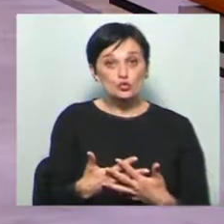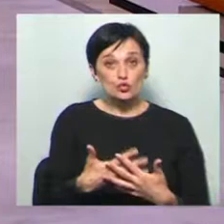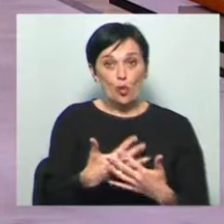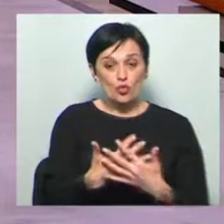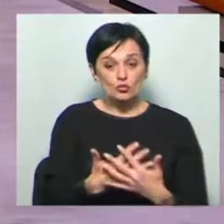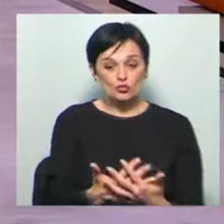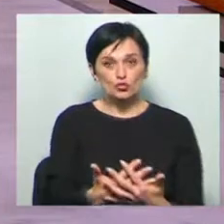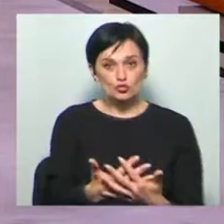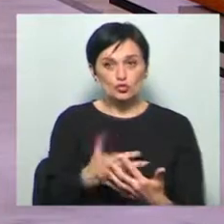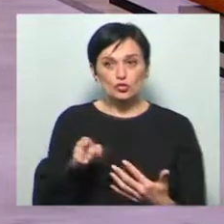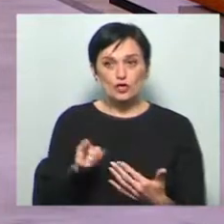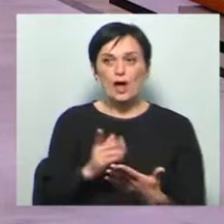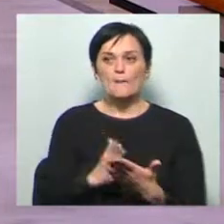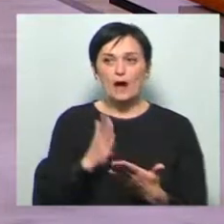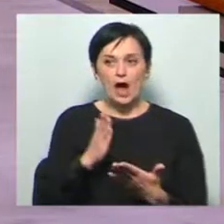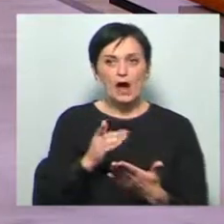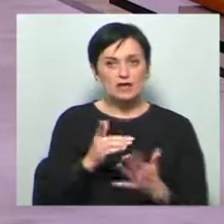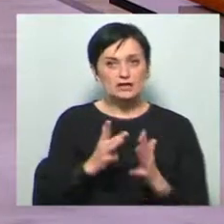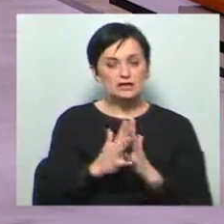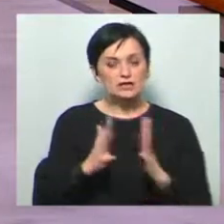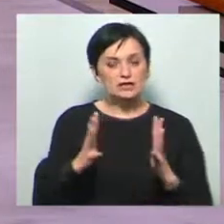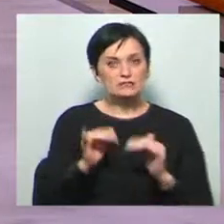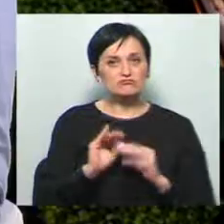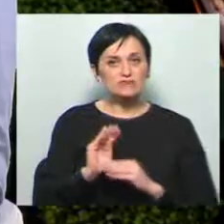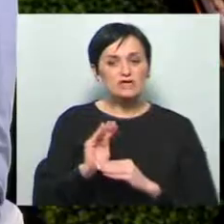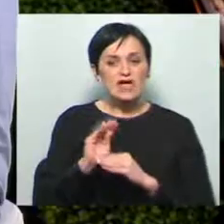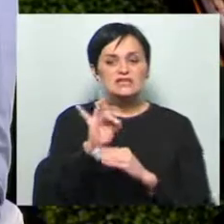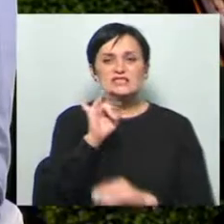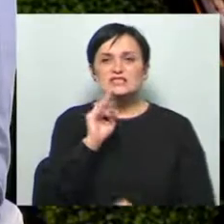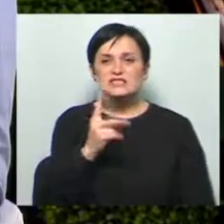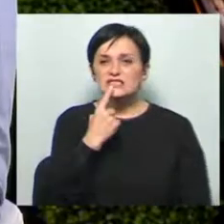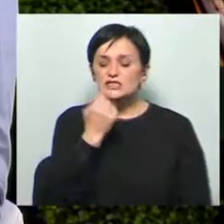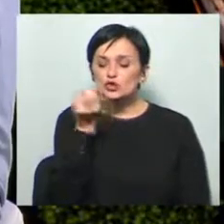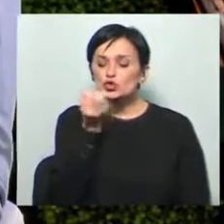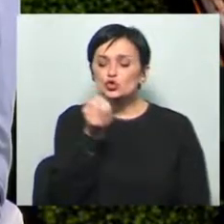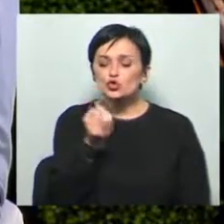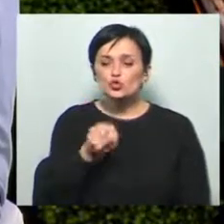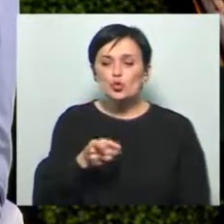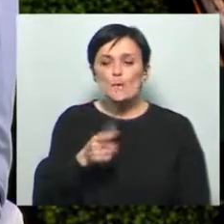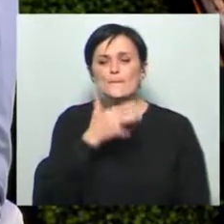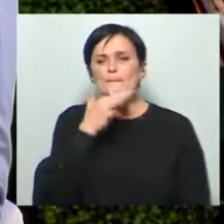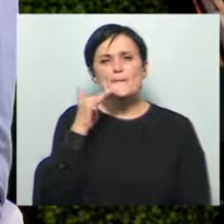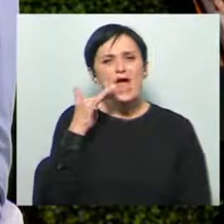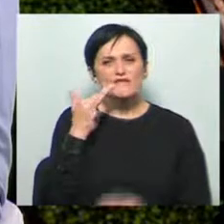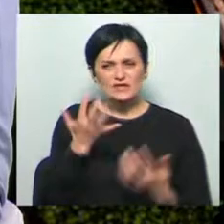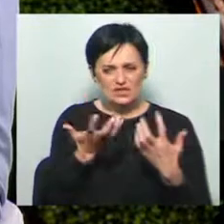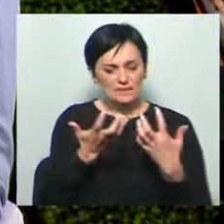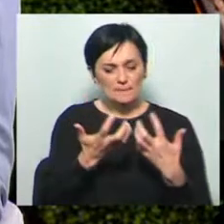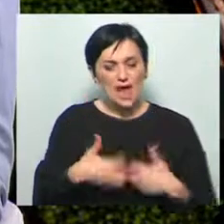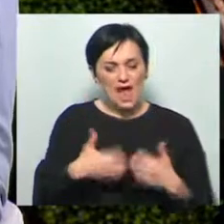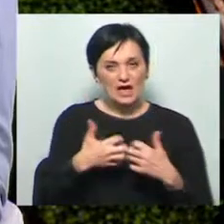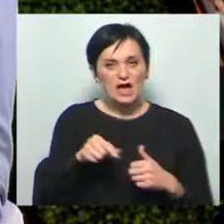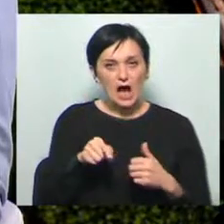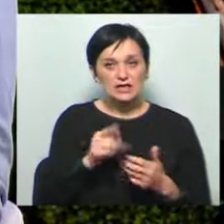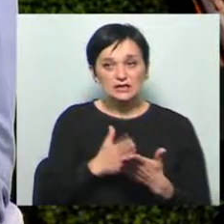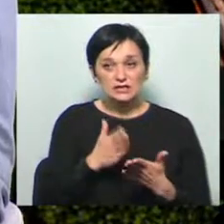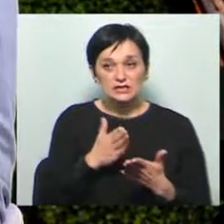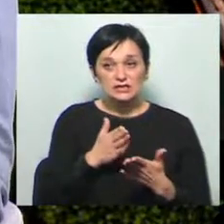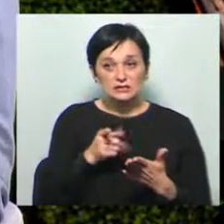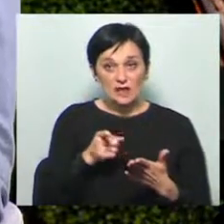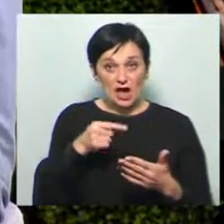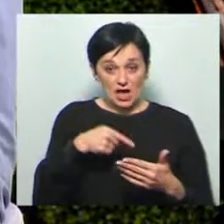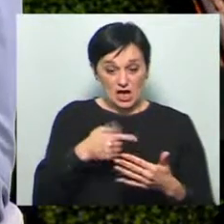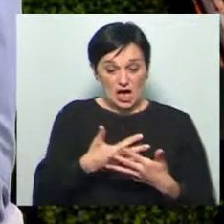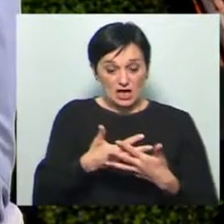ორსულებს აქვთ გაზრდილი რისკი თრომბოზის გამომთერებს, აქ ბევრი მექანიზმი არის განსაკუთრებით ეს წონა ახსენე და თვითონ ნაყოფი,